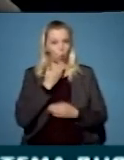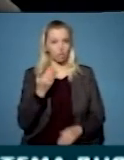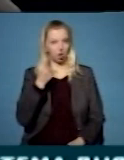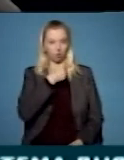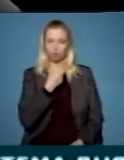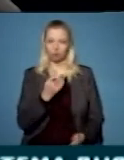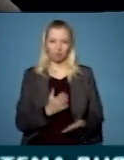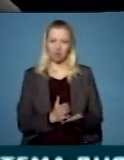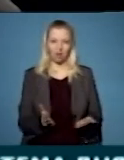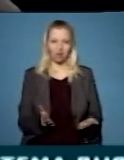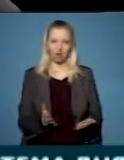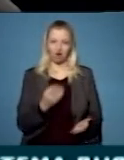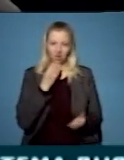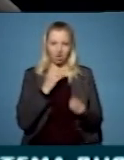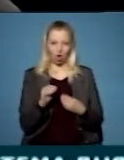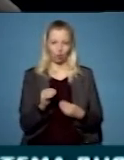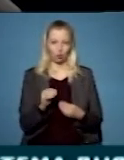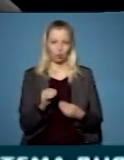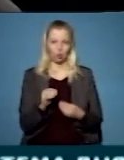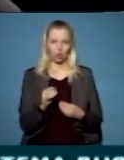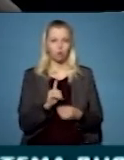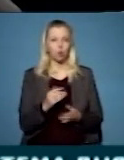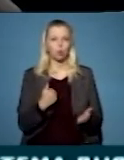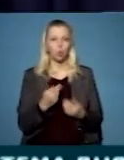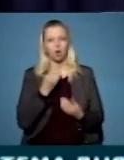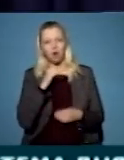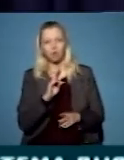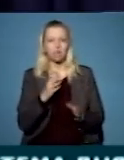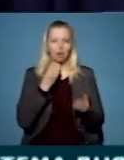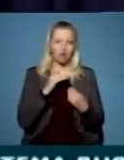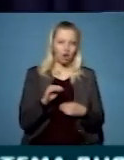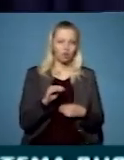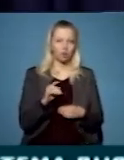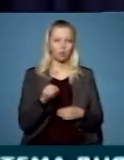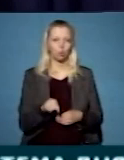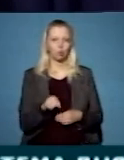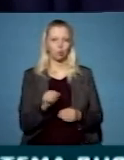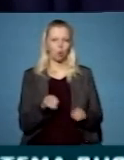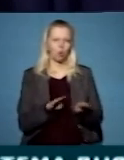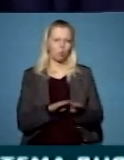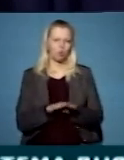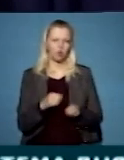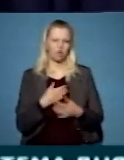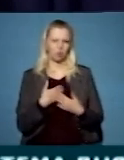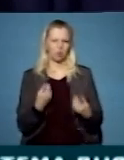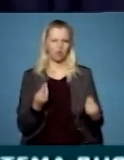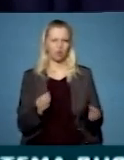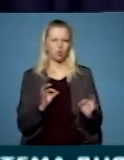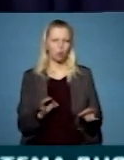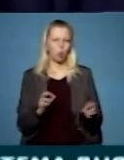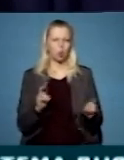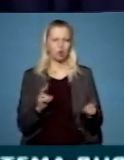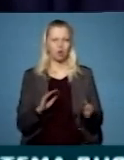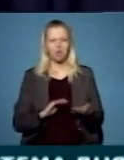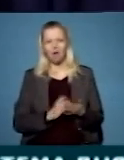є з кращою. Так? Ну, що стосується кращої, не кращої, тобто тут ж можна порівнювати. Я взагалі не хочу давати жодних там